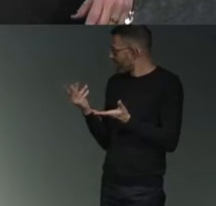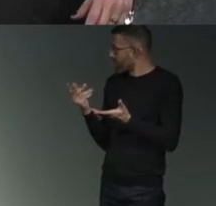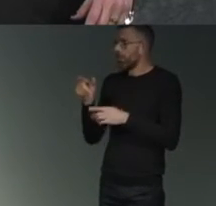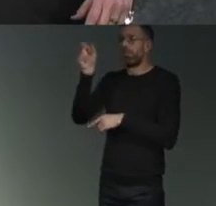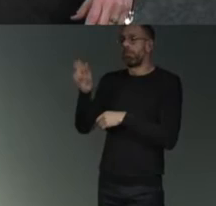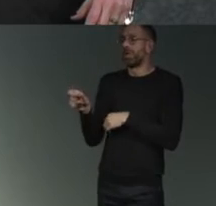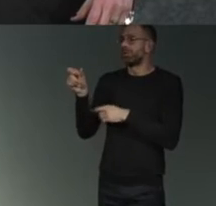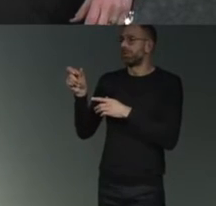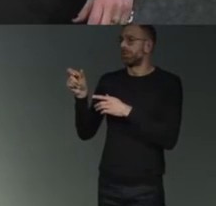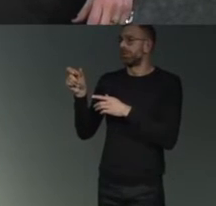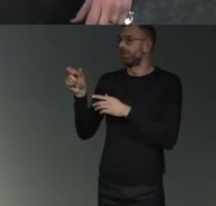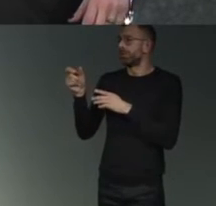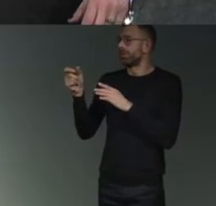t'écrit, comme l'écrivain